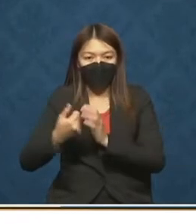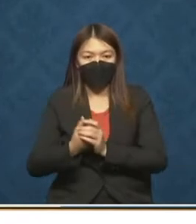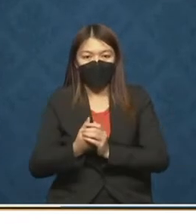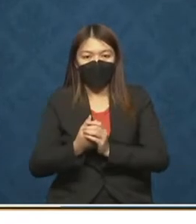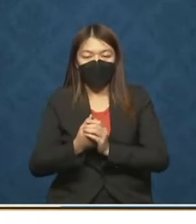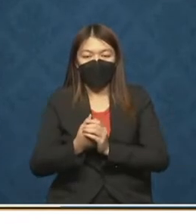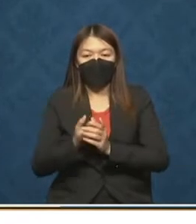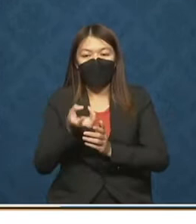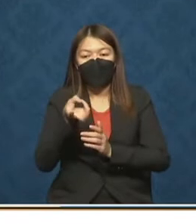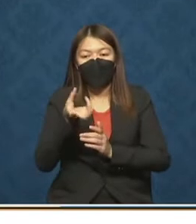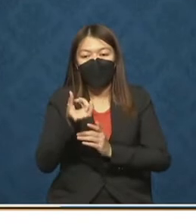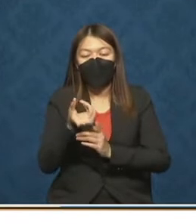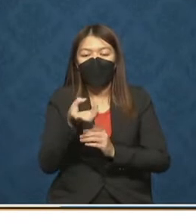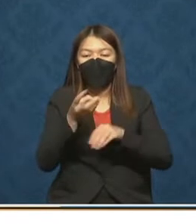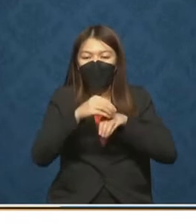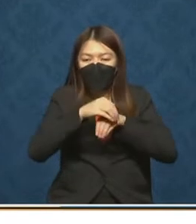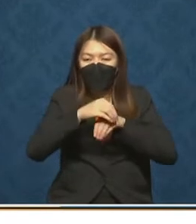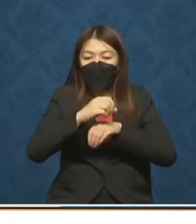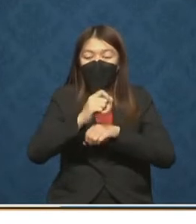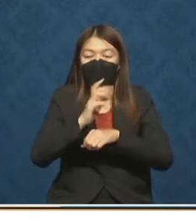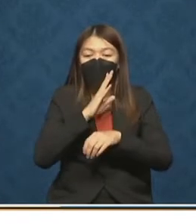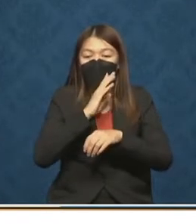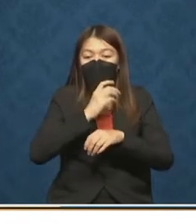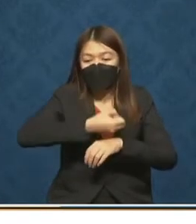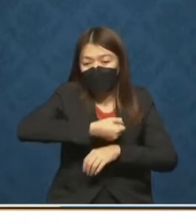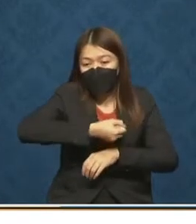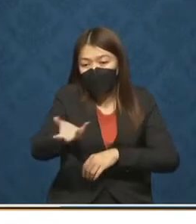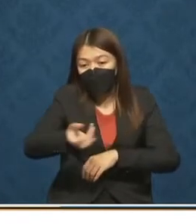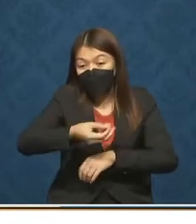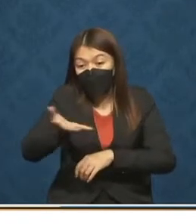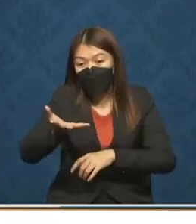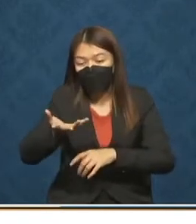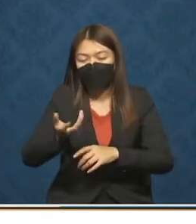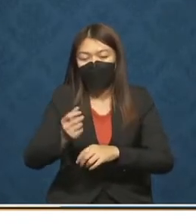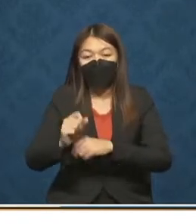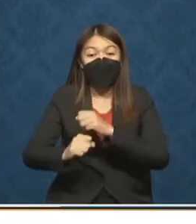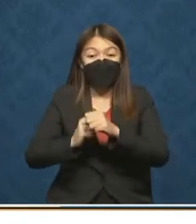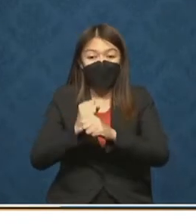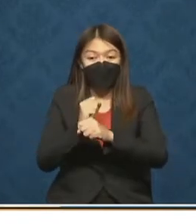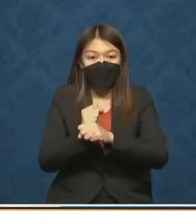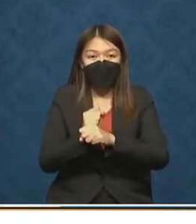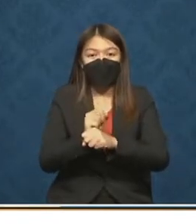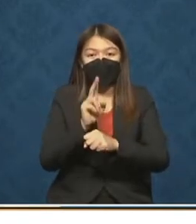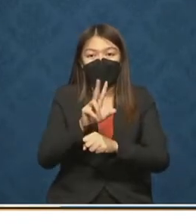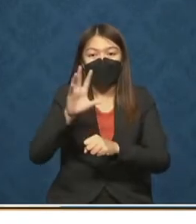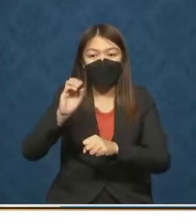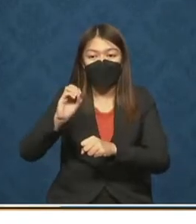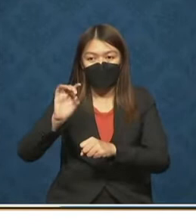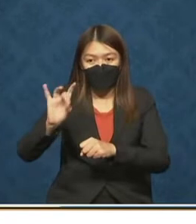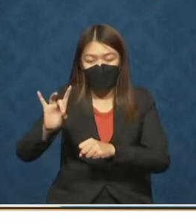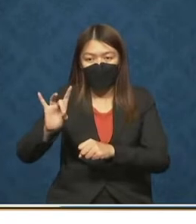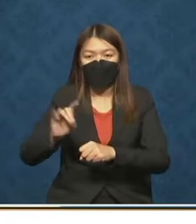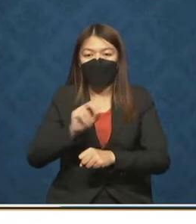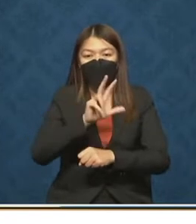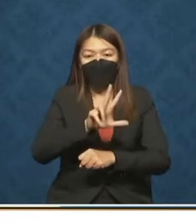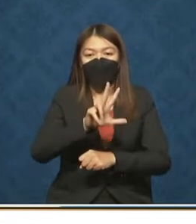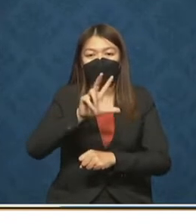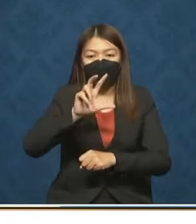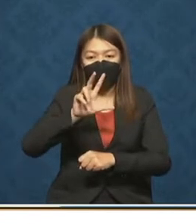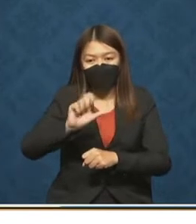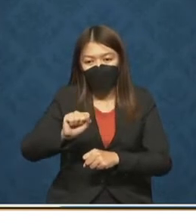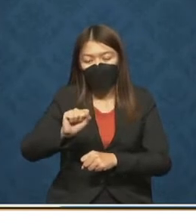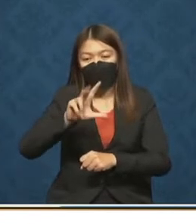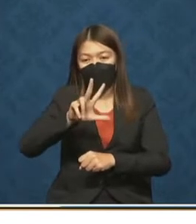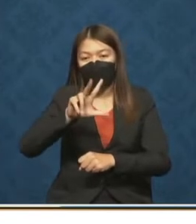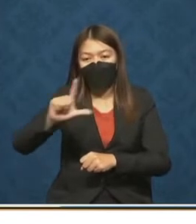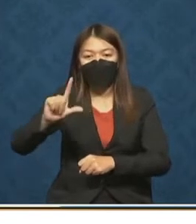จํานวนเก disc ord ที่ทํานาี ในปีพาศปลaid ป58-2559 ประมาณ 3.07.000ควะเรื่